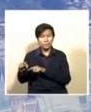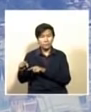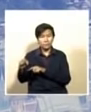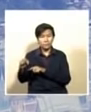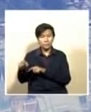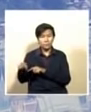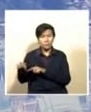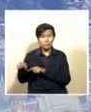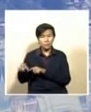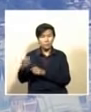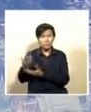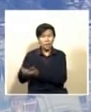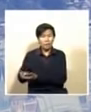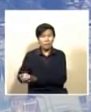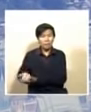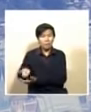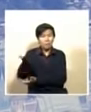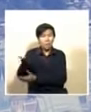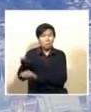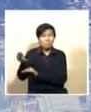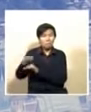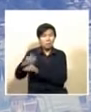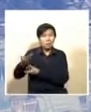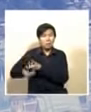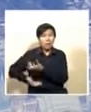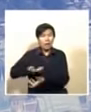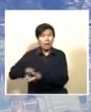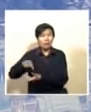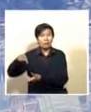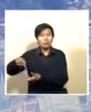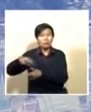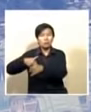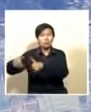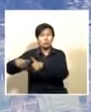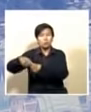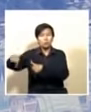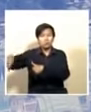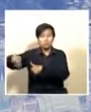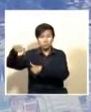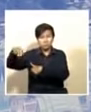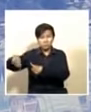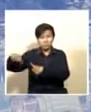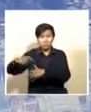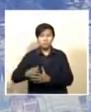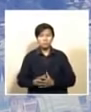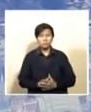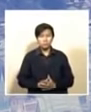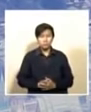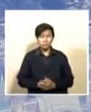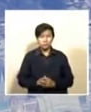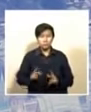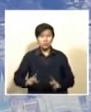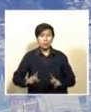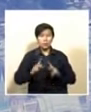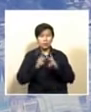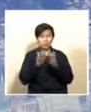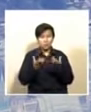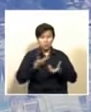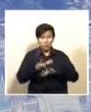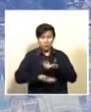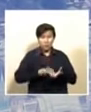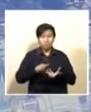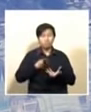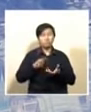คือสถานพยาบาลและบุคลากรทางแพทย์มีเพียงพอแต่ในขณะเดียวกันก็ยังมีส่วนหนึ่ง